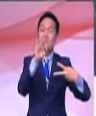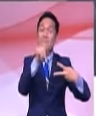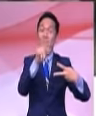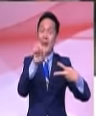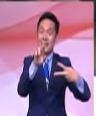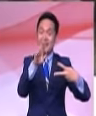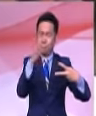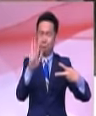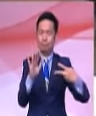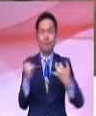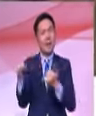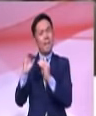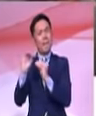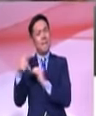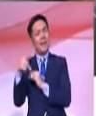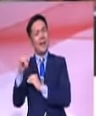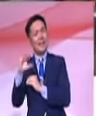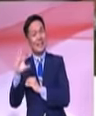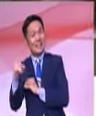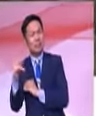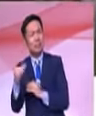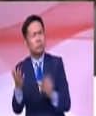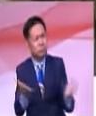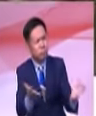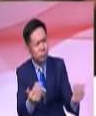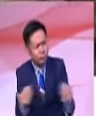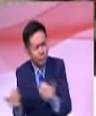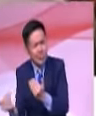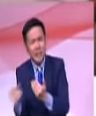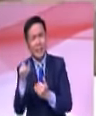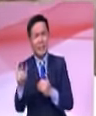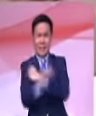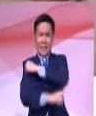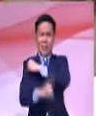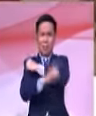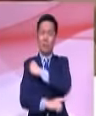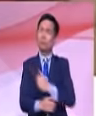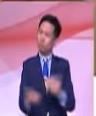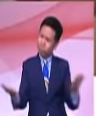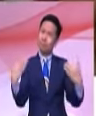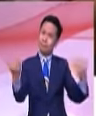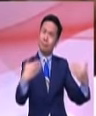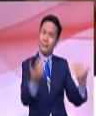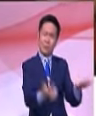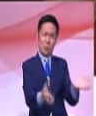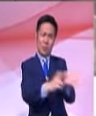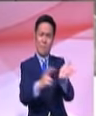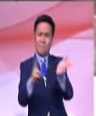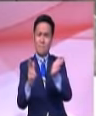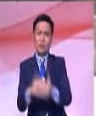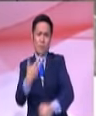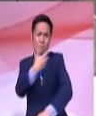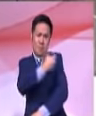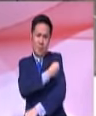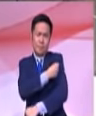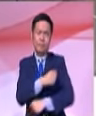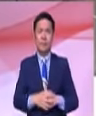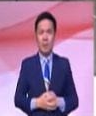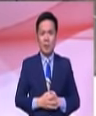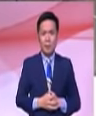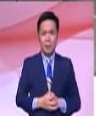fasa kedua PICK di Pitas menggesa masyarakat khususnya di daerah berkenaan agar mendaftarkan diri untuk vaksinasi.